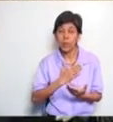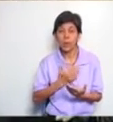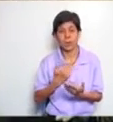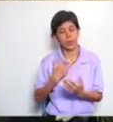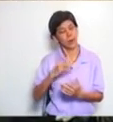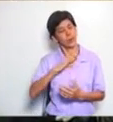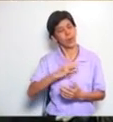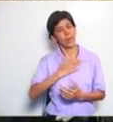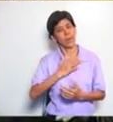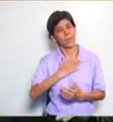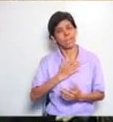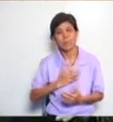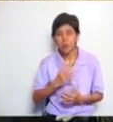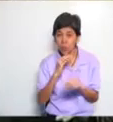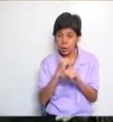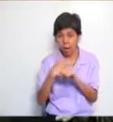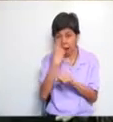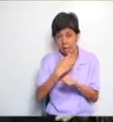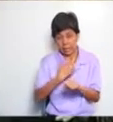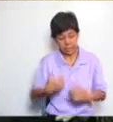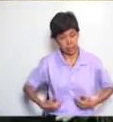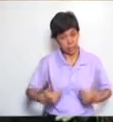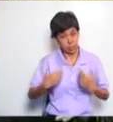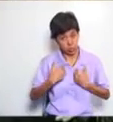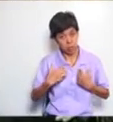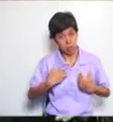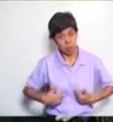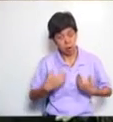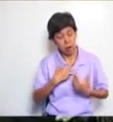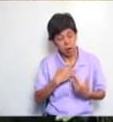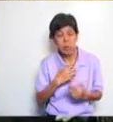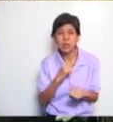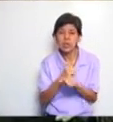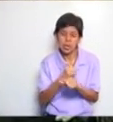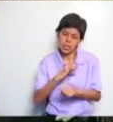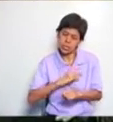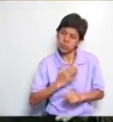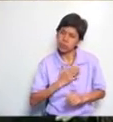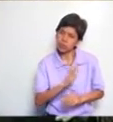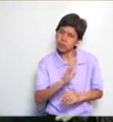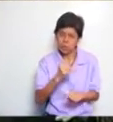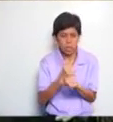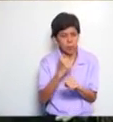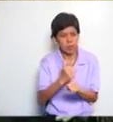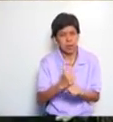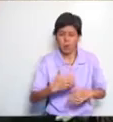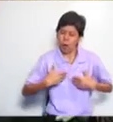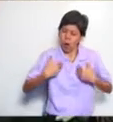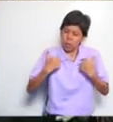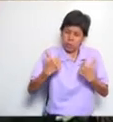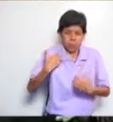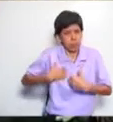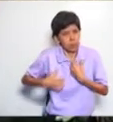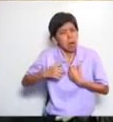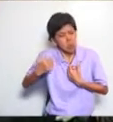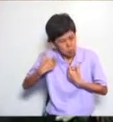ได้พบคำตอบว่าถ้าใครต้องการดำโนชิตด้วยกำไรชีิตคือสุขมากกทุข์ไมมใ